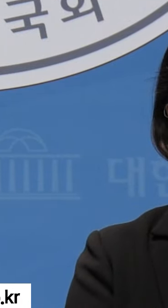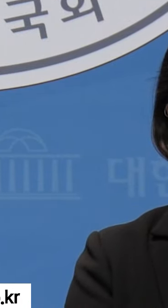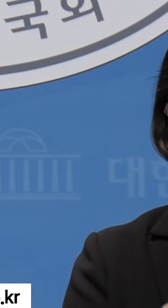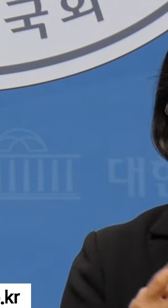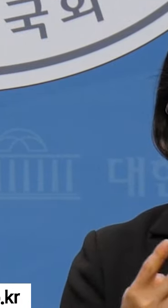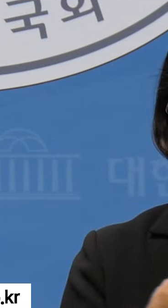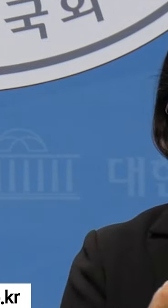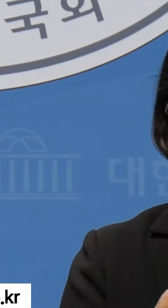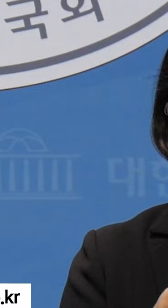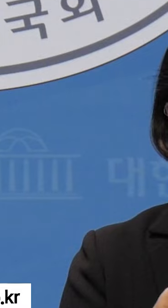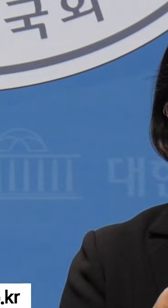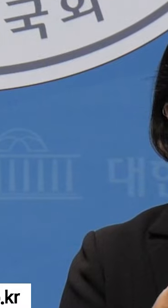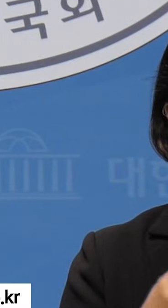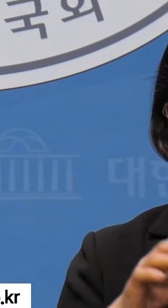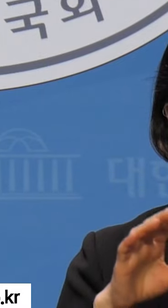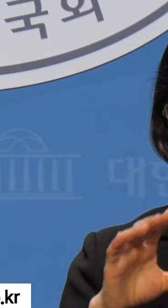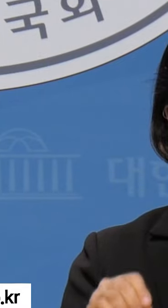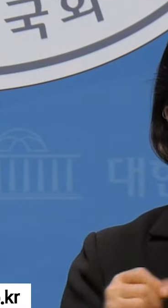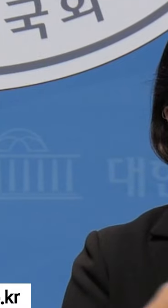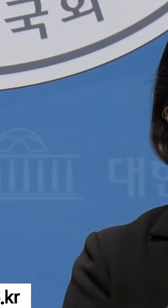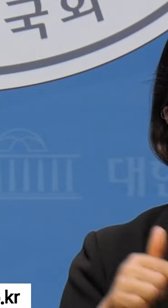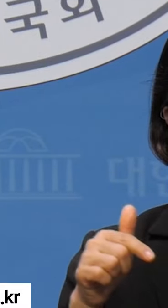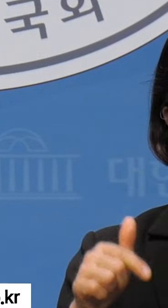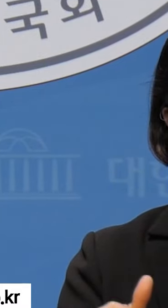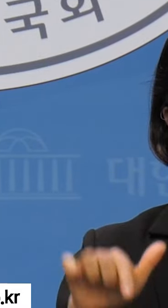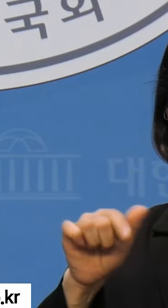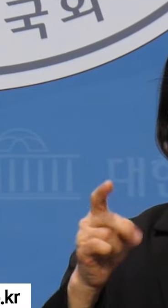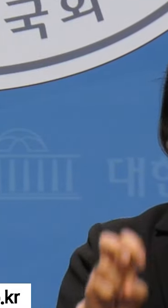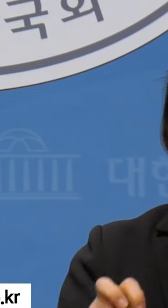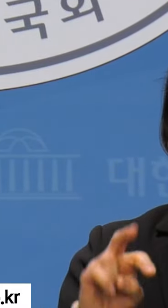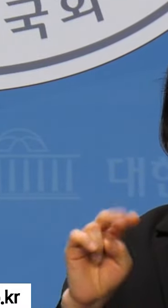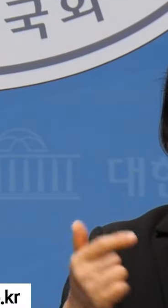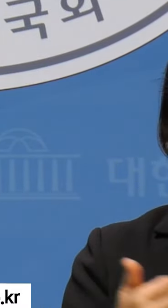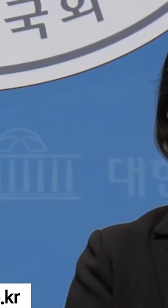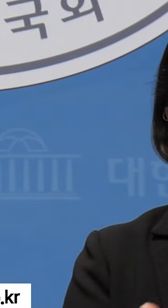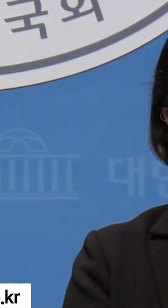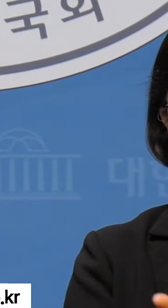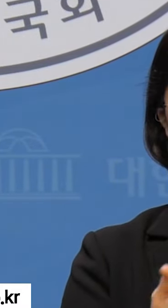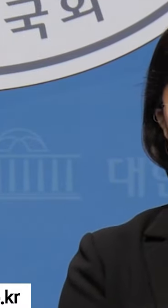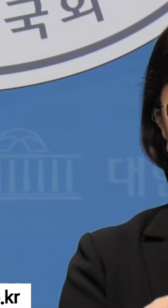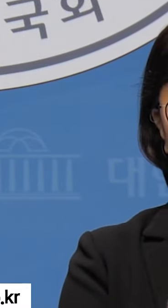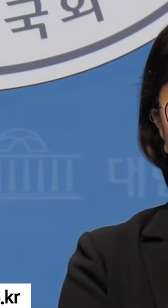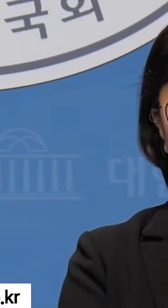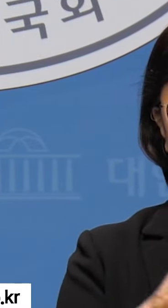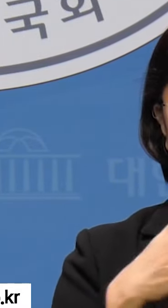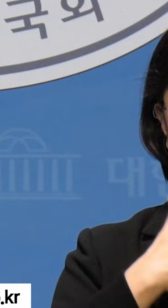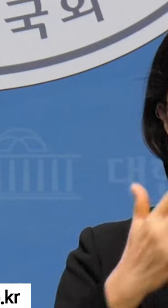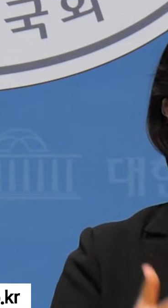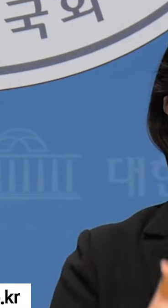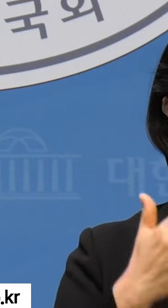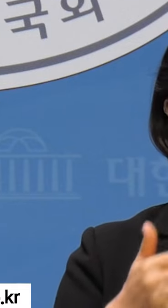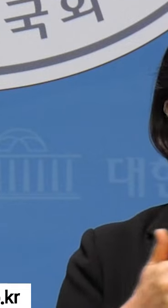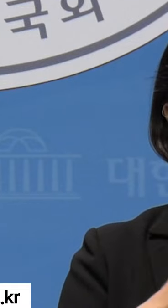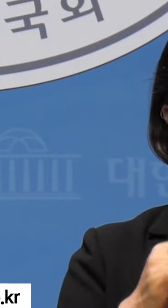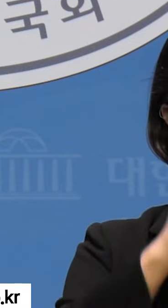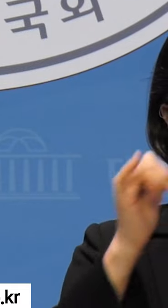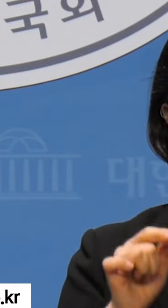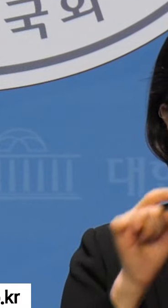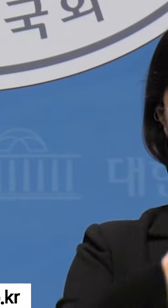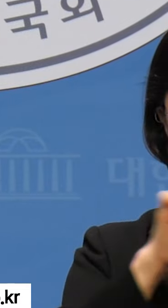둘째, 중단 없는 서구와 검단의 발전입니다. 저는 지난 8년 동안 우리 사회의